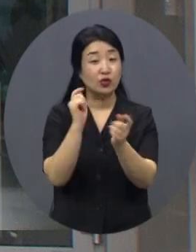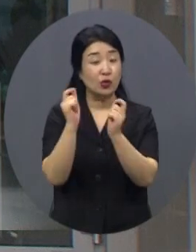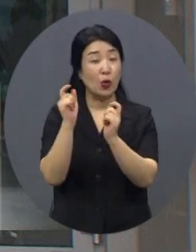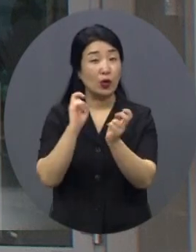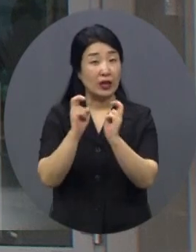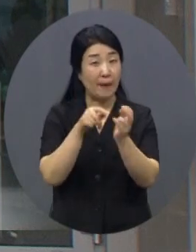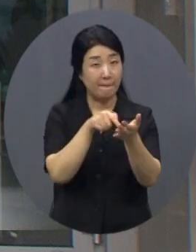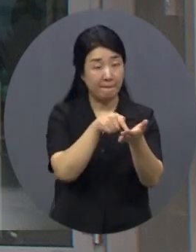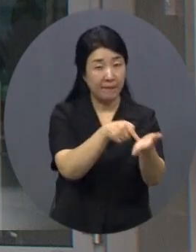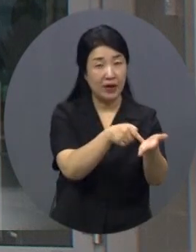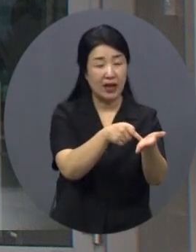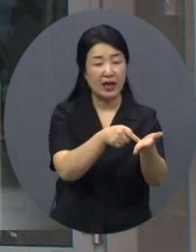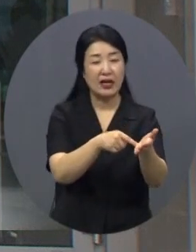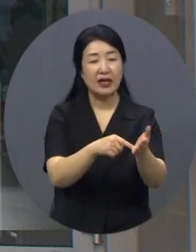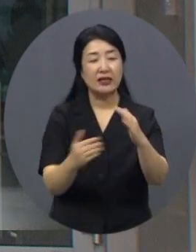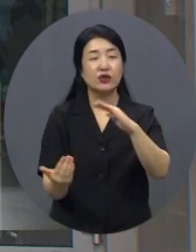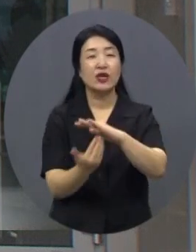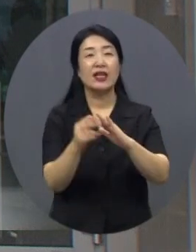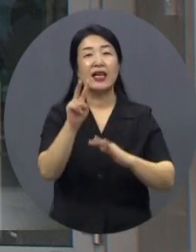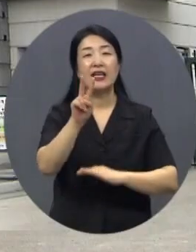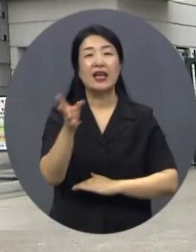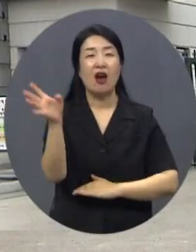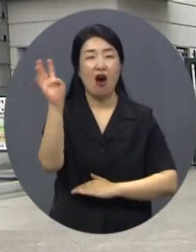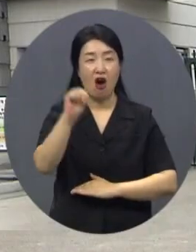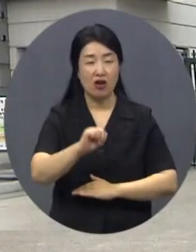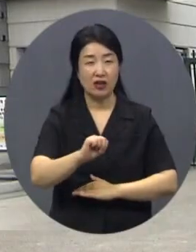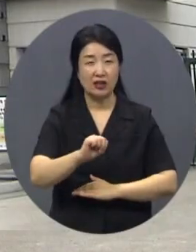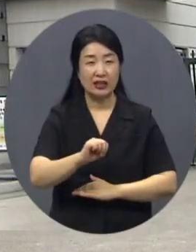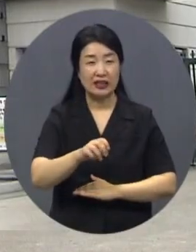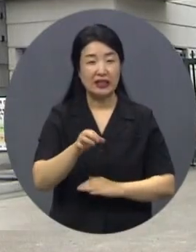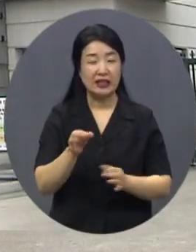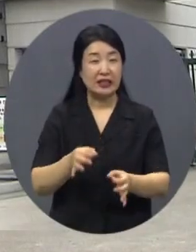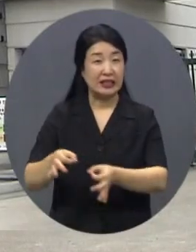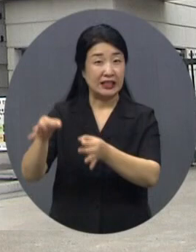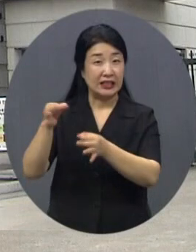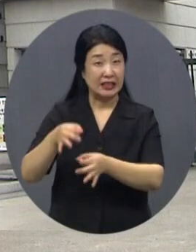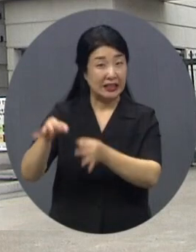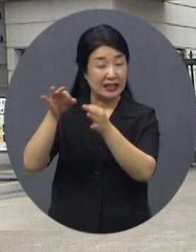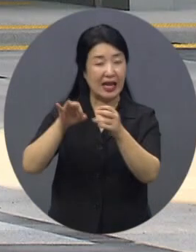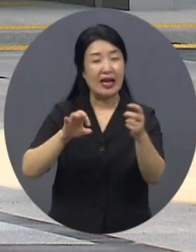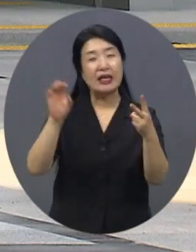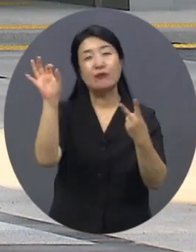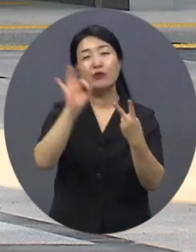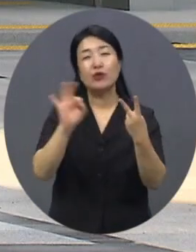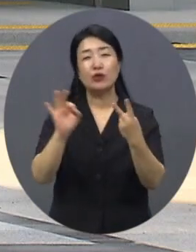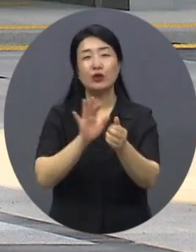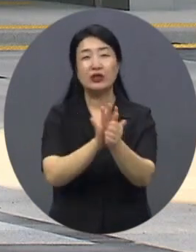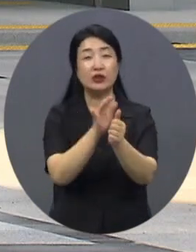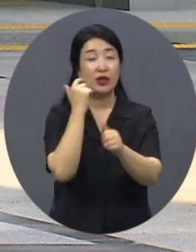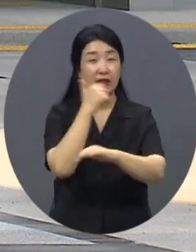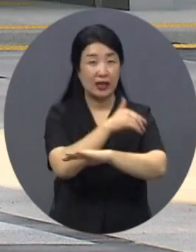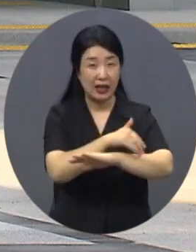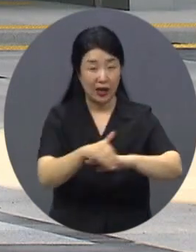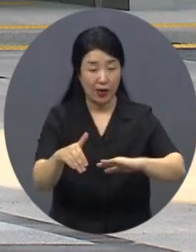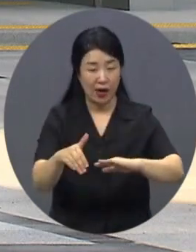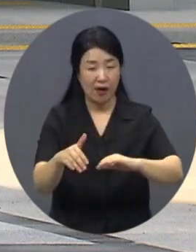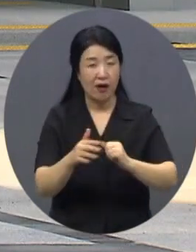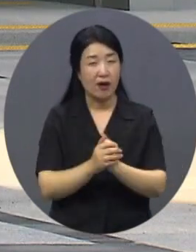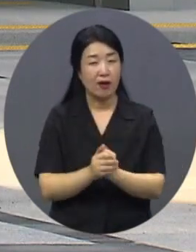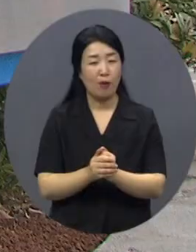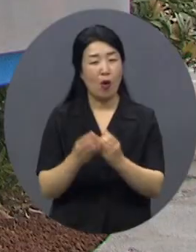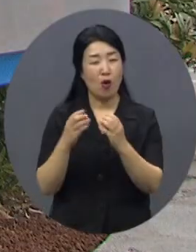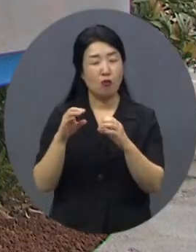업체당 최대 2억원 한도에서 연 2% 금리로 지원됩니다 이번 지원에서 주점이나